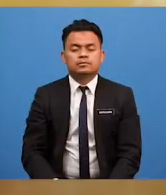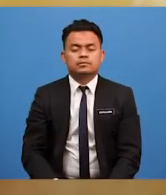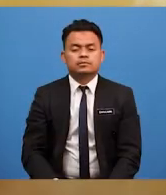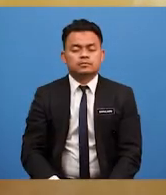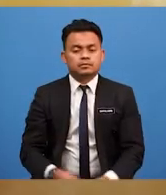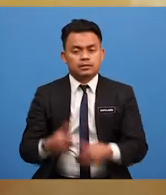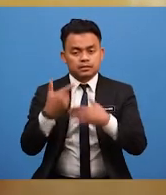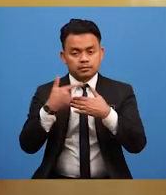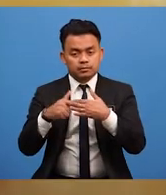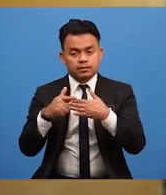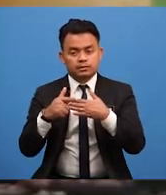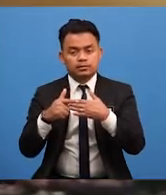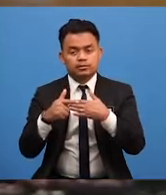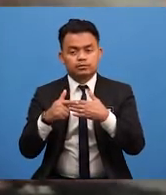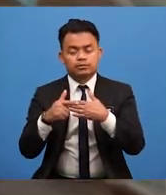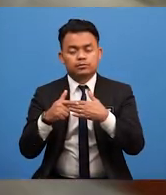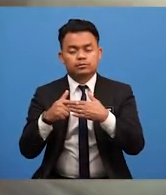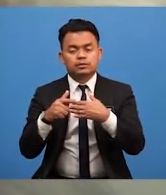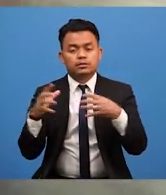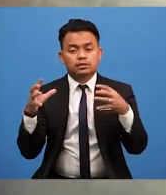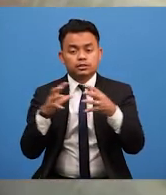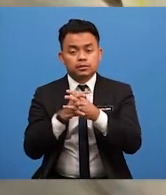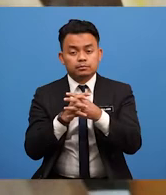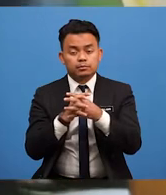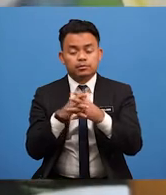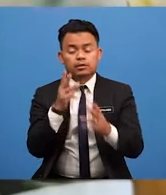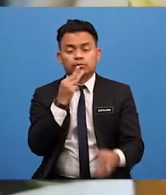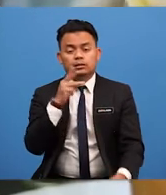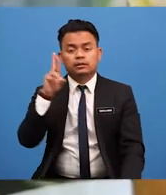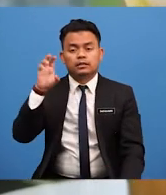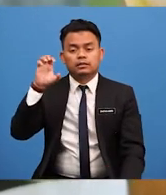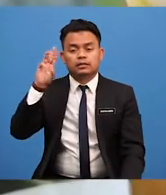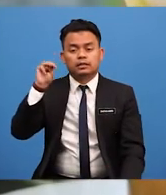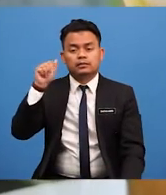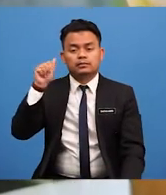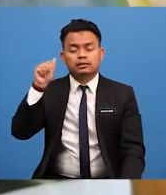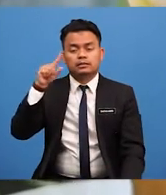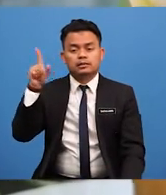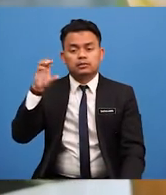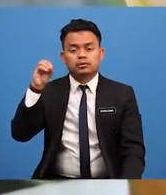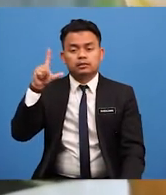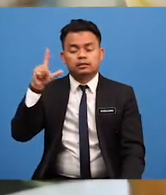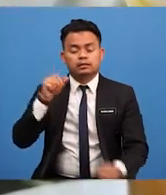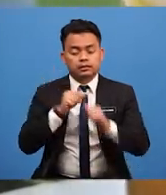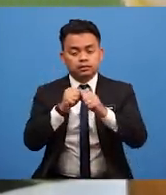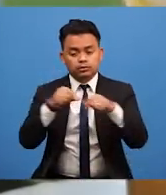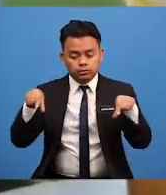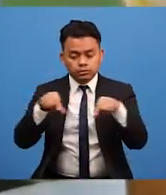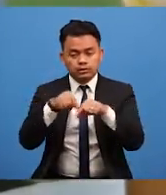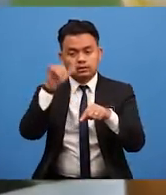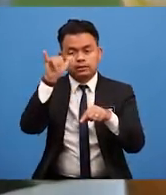Kemudian, campurkan warna Remazol mengikut sukatan yang dikehendaki.